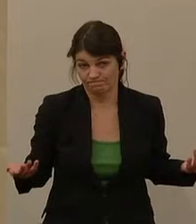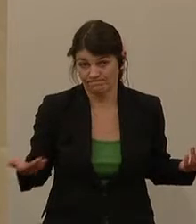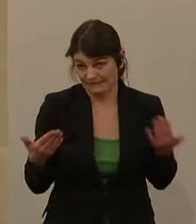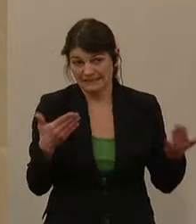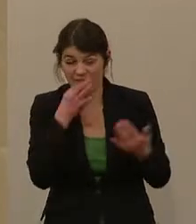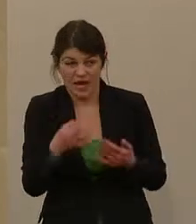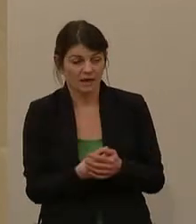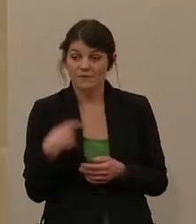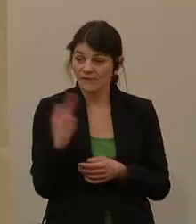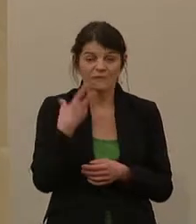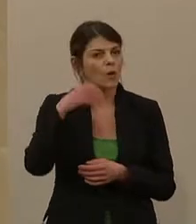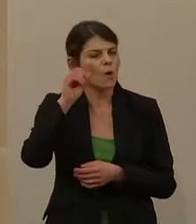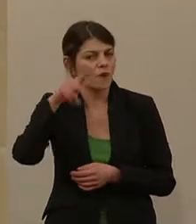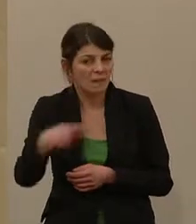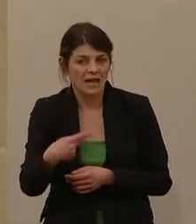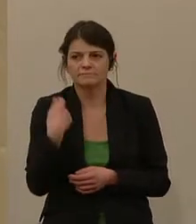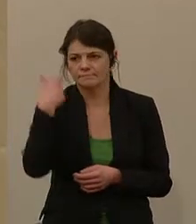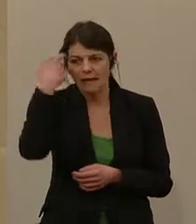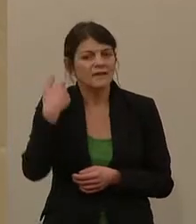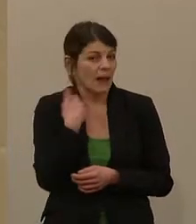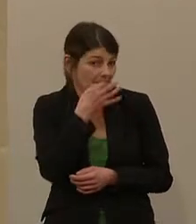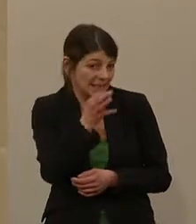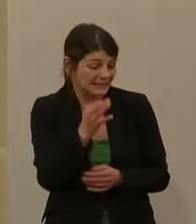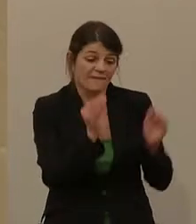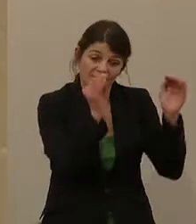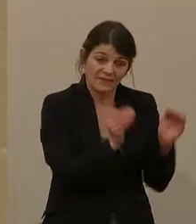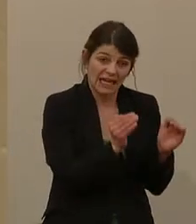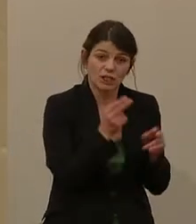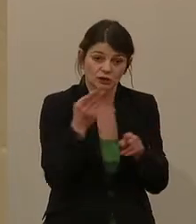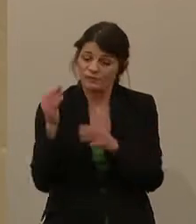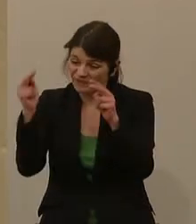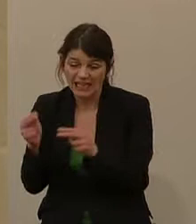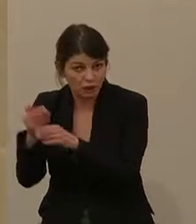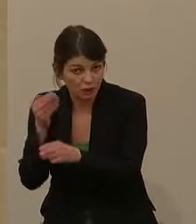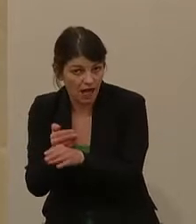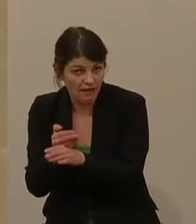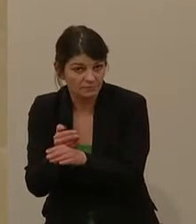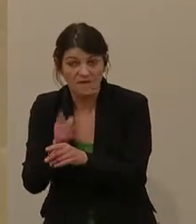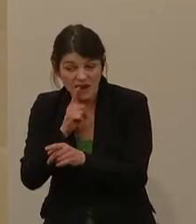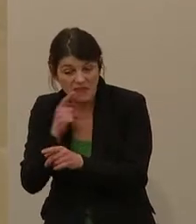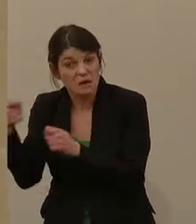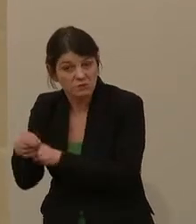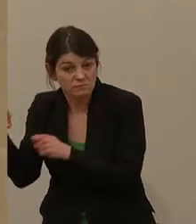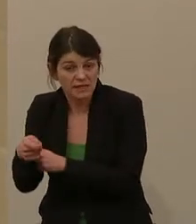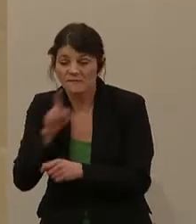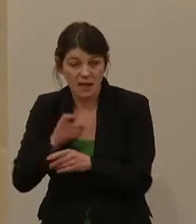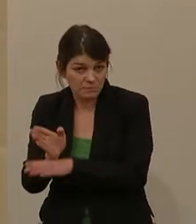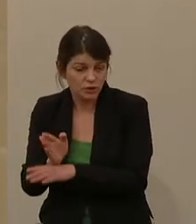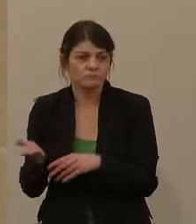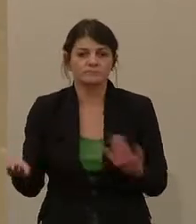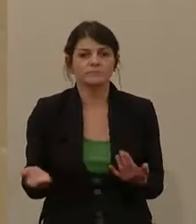ÖVP sind der Meinung, es täte uns gut, etwas weniger Staat oder deutlich weniger Staat zu haben. Es täte uns